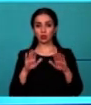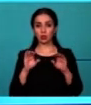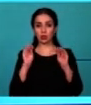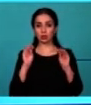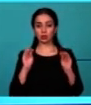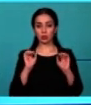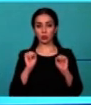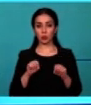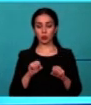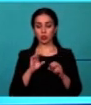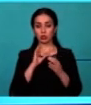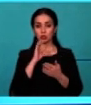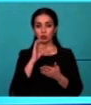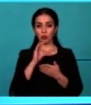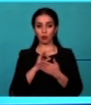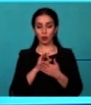Javob.